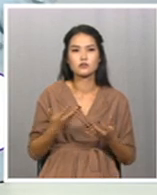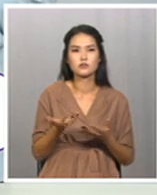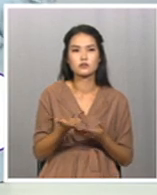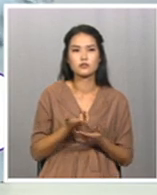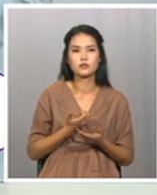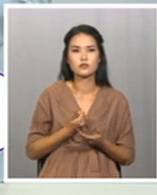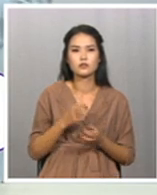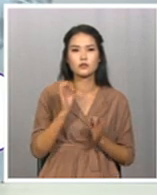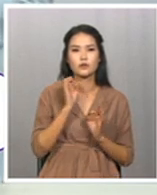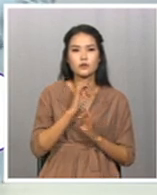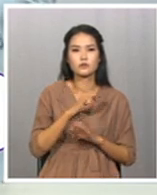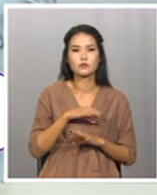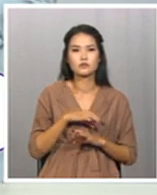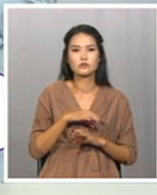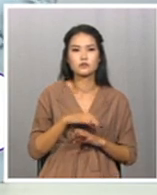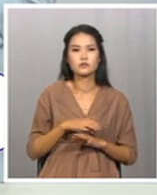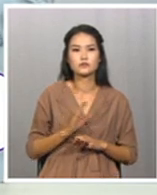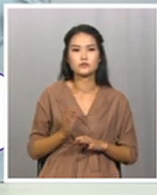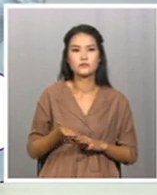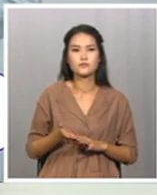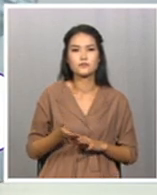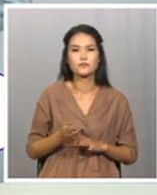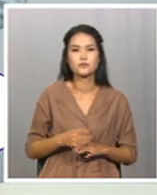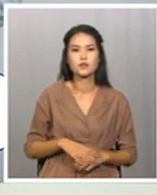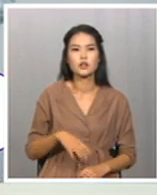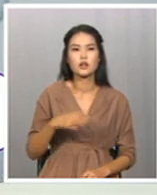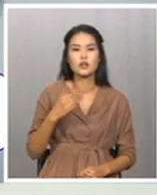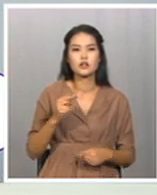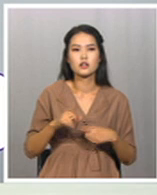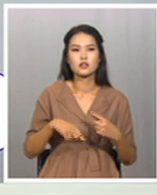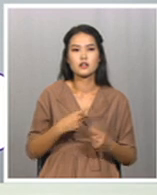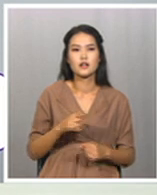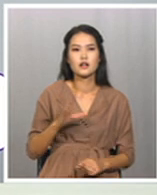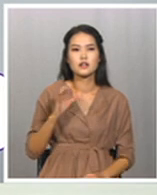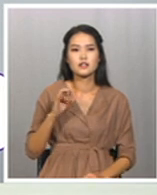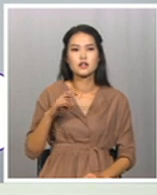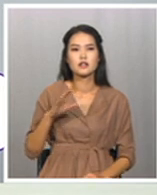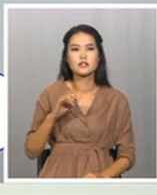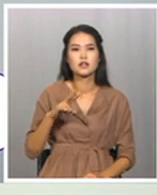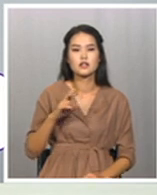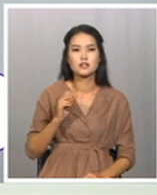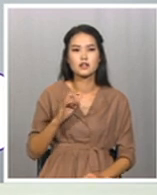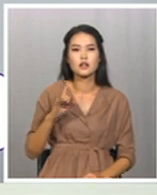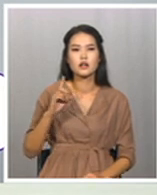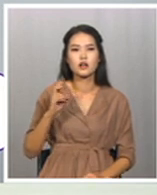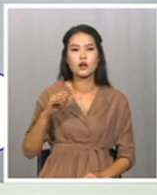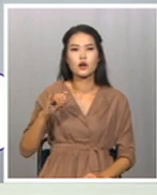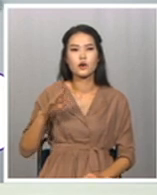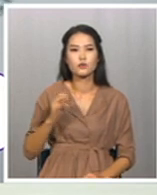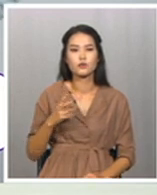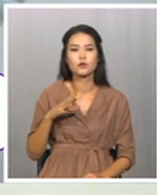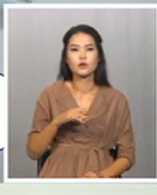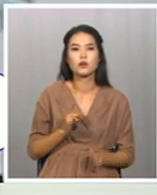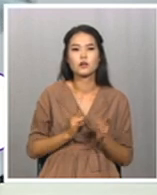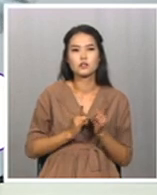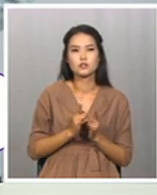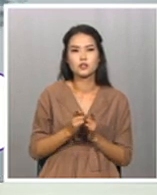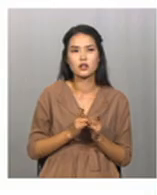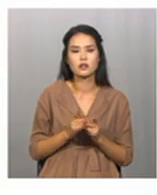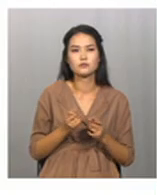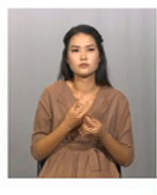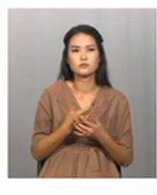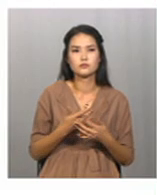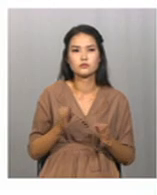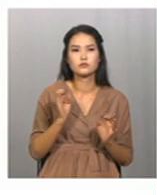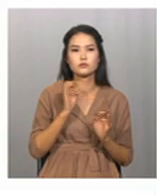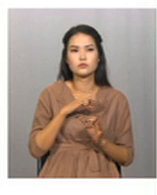алу кезінде калий гидроксиді кеңінен қолданылады. Сонымен қатар синтетикалық каучук және сабын алған кезде,